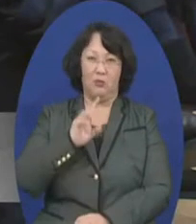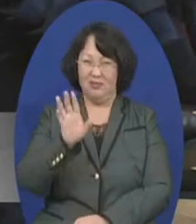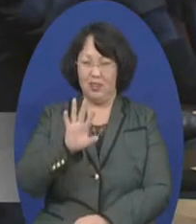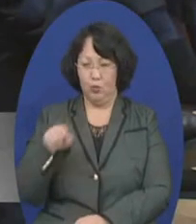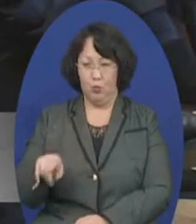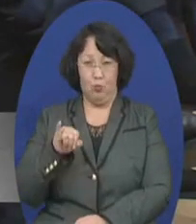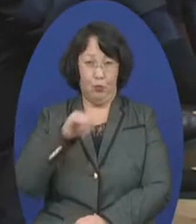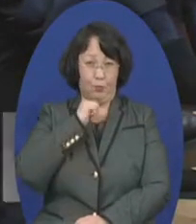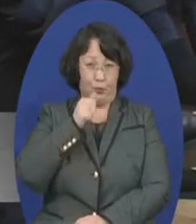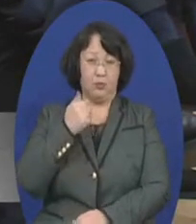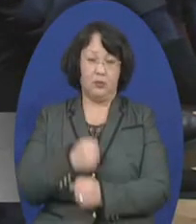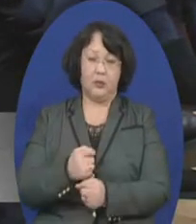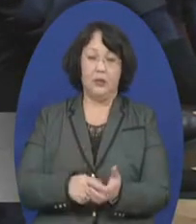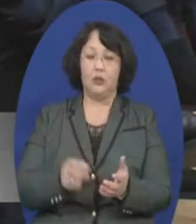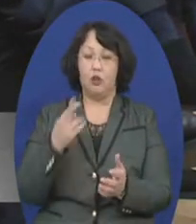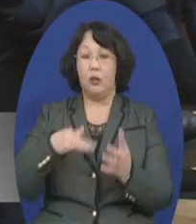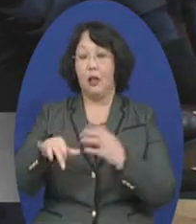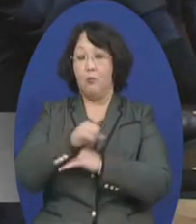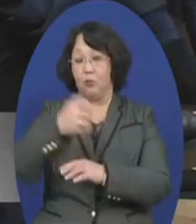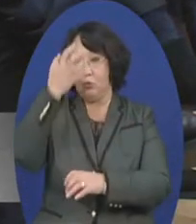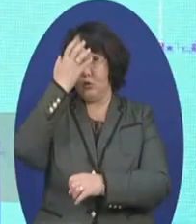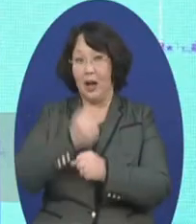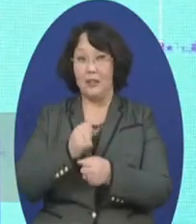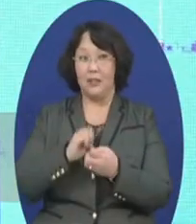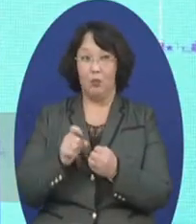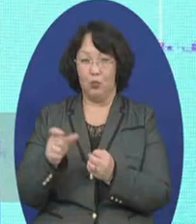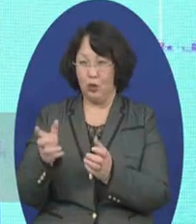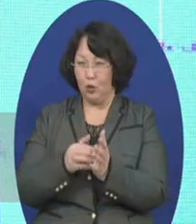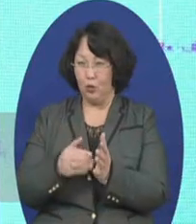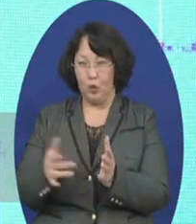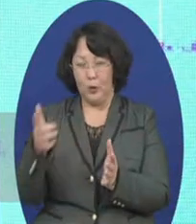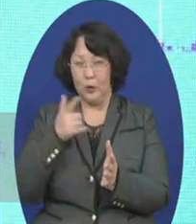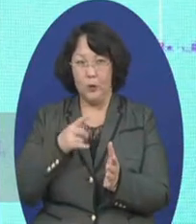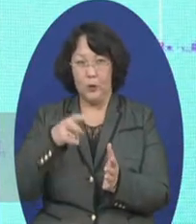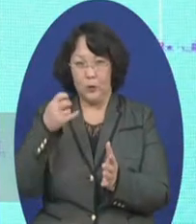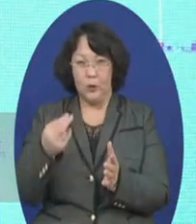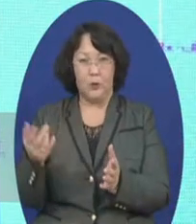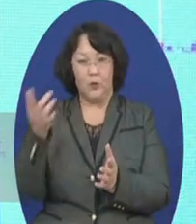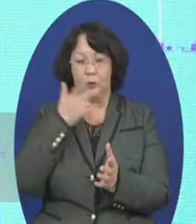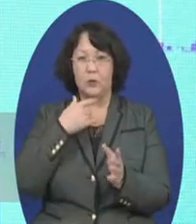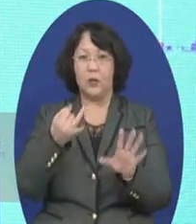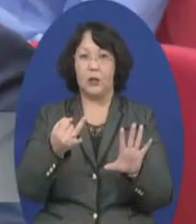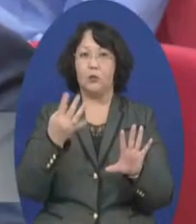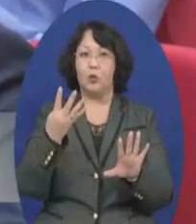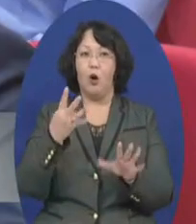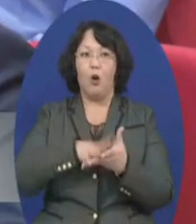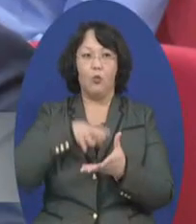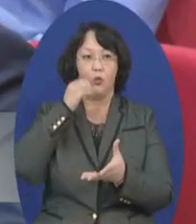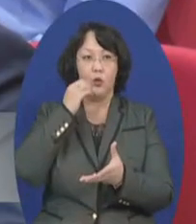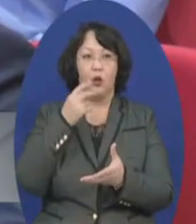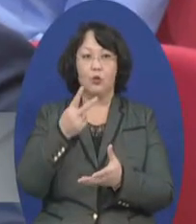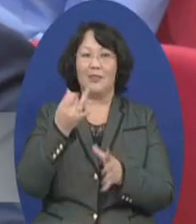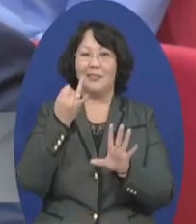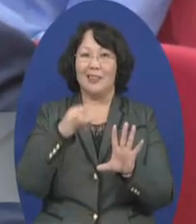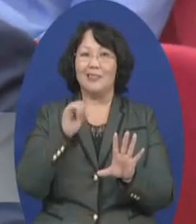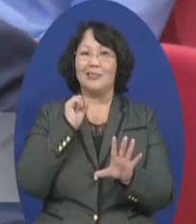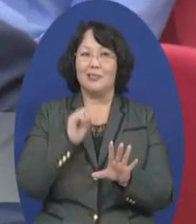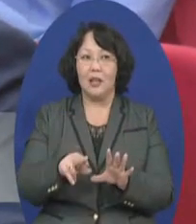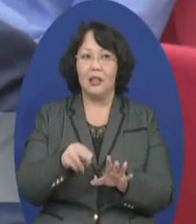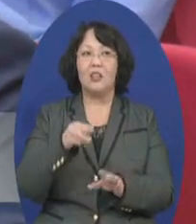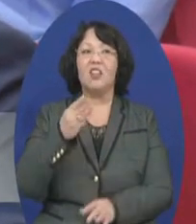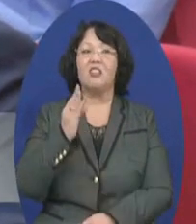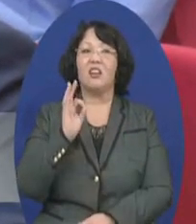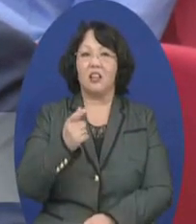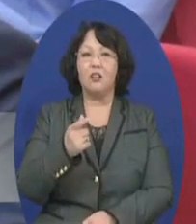биш. Дорнод аймаг төрийн албаны сул оронтойг нөхөх, нөөцийг бүрдүүлэх зорилгоор 74 оюутанд 270 гаруй сая